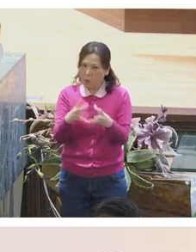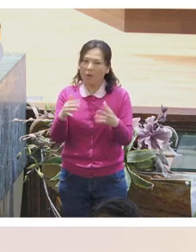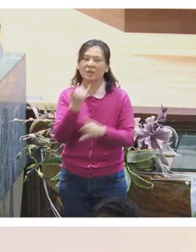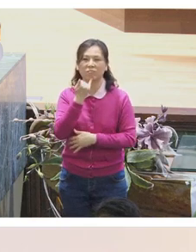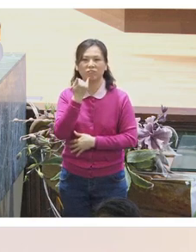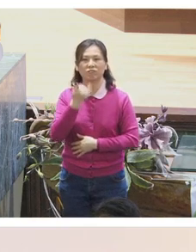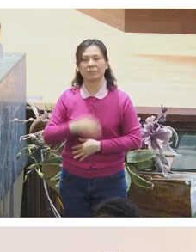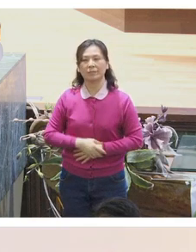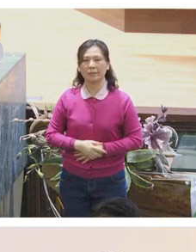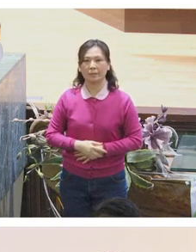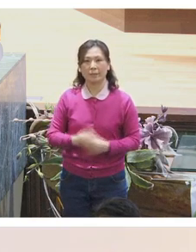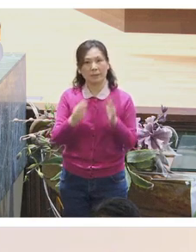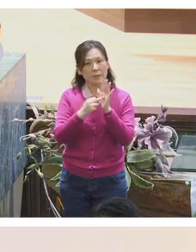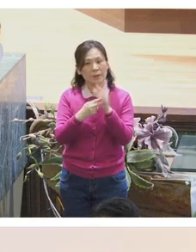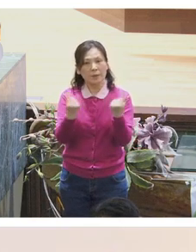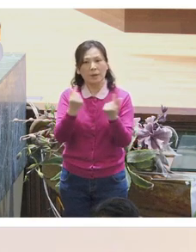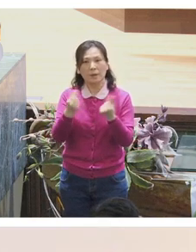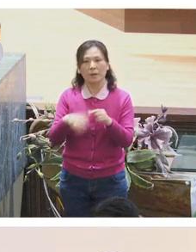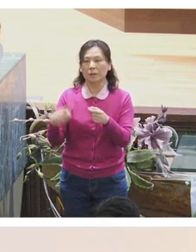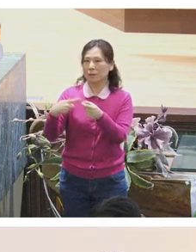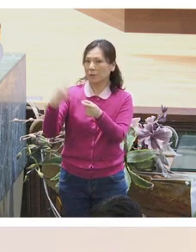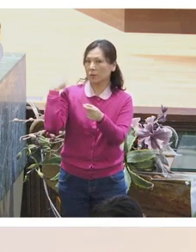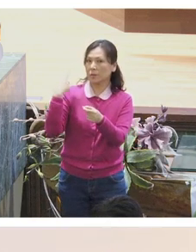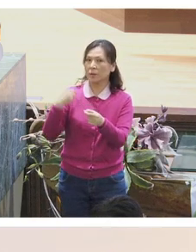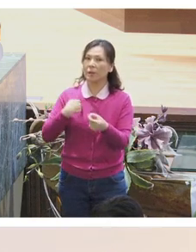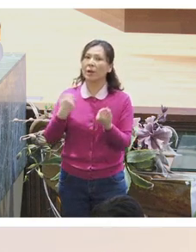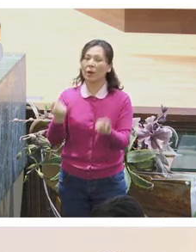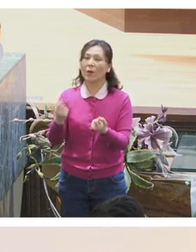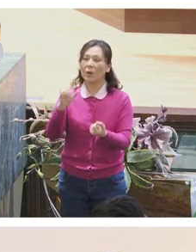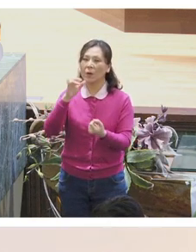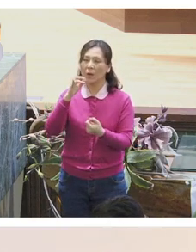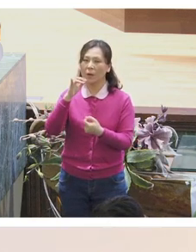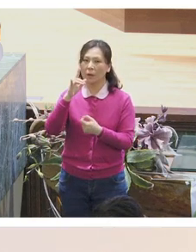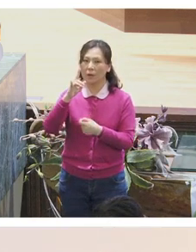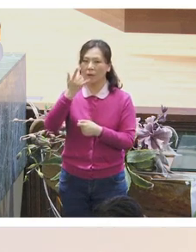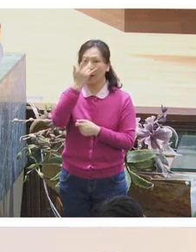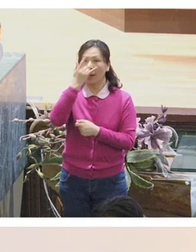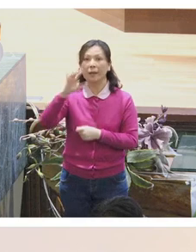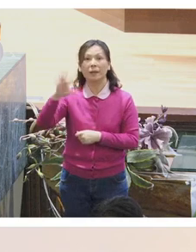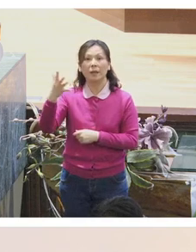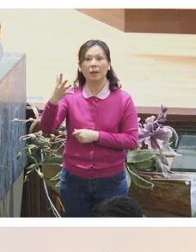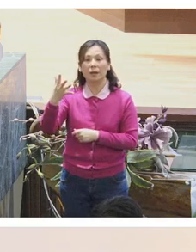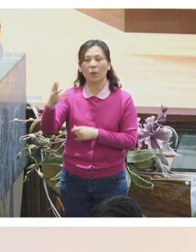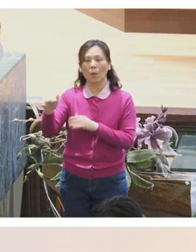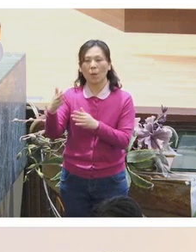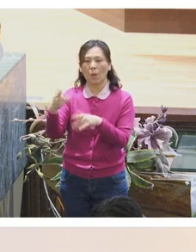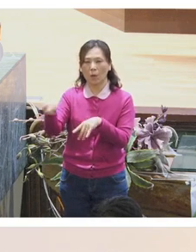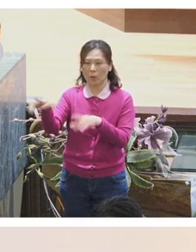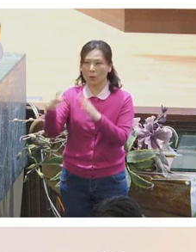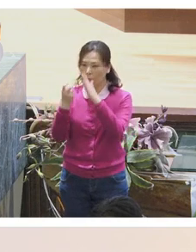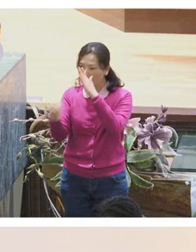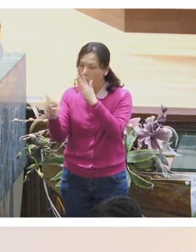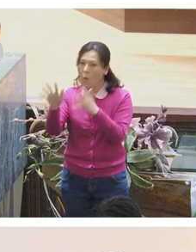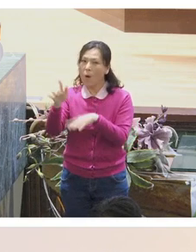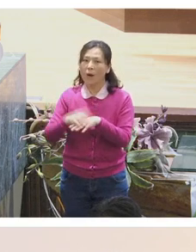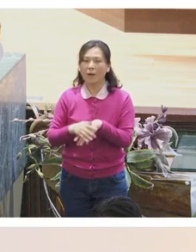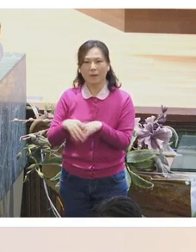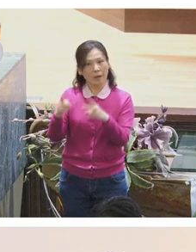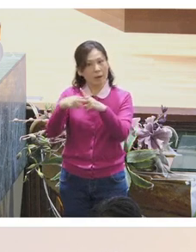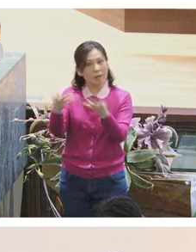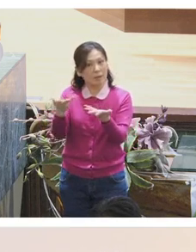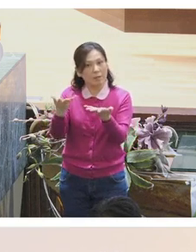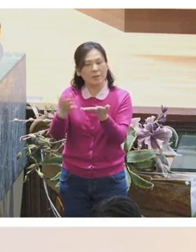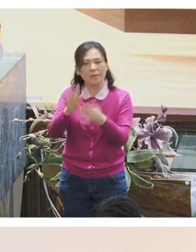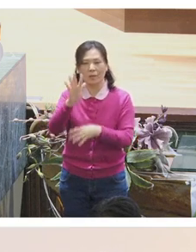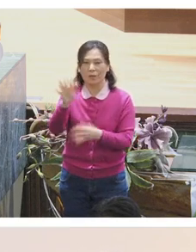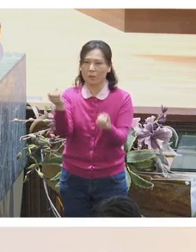子，就是说我去年在美国访问了一年，然后有一件非常小的事情，可能是非